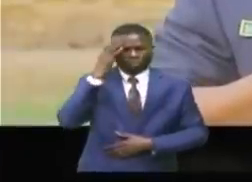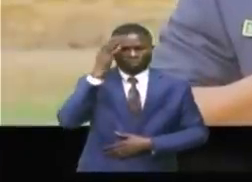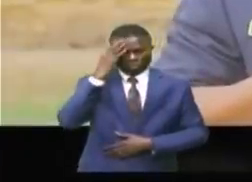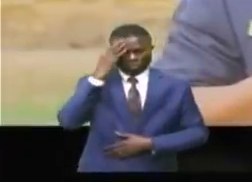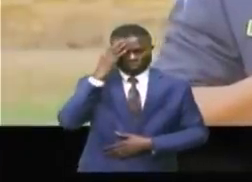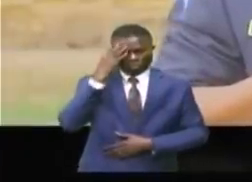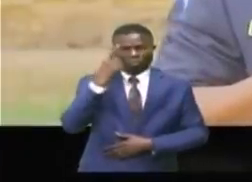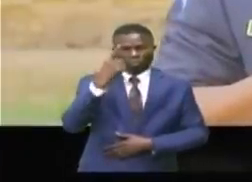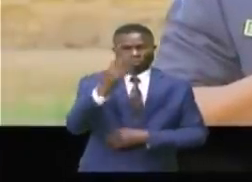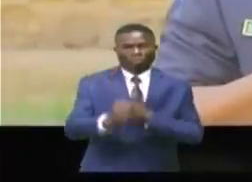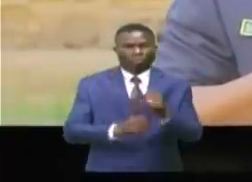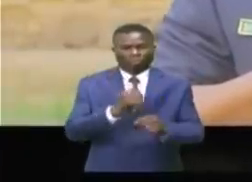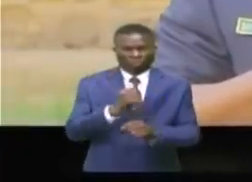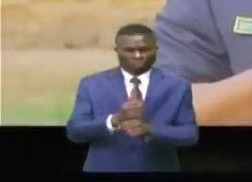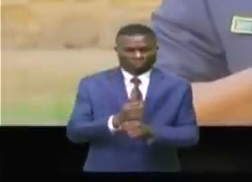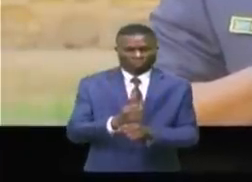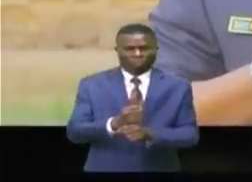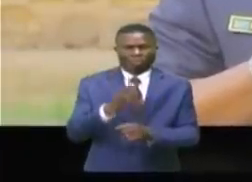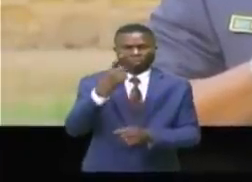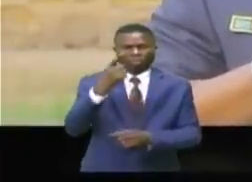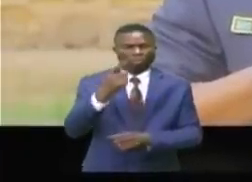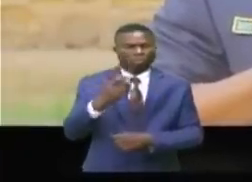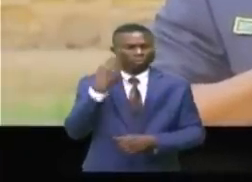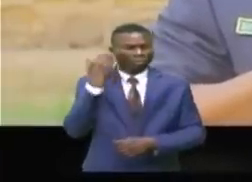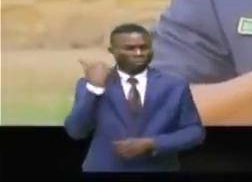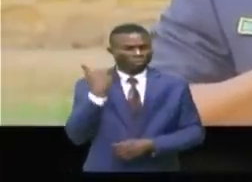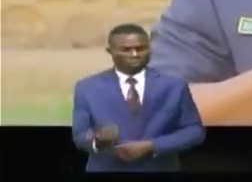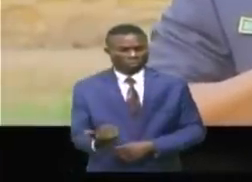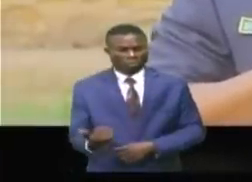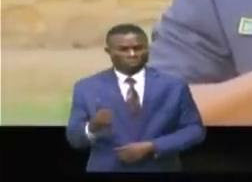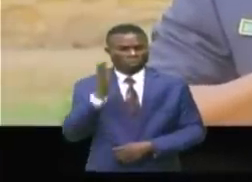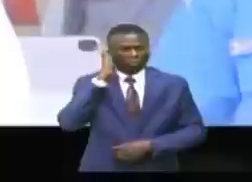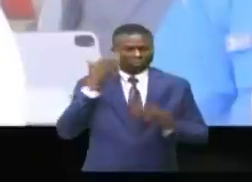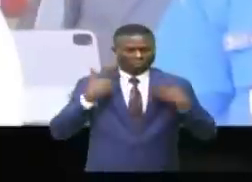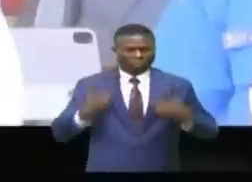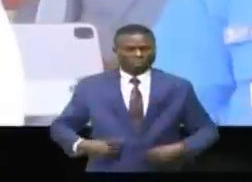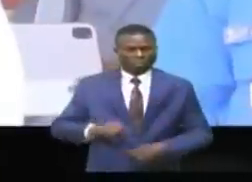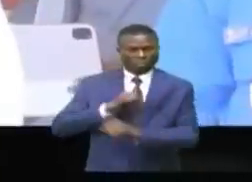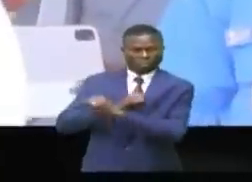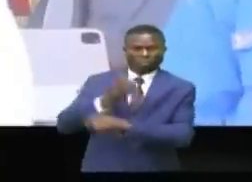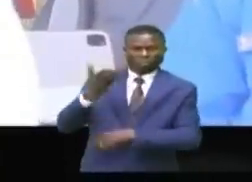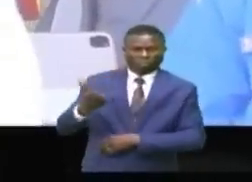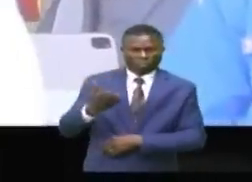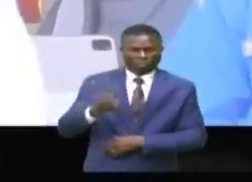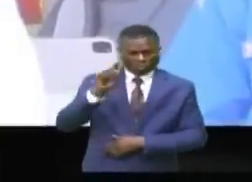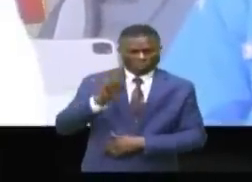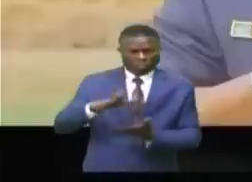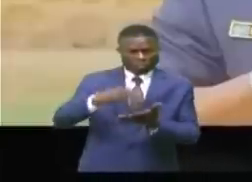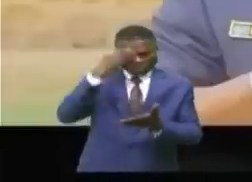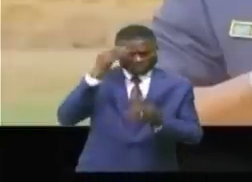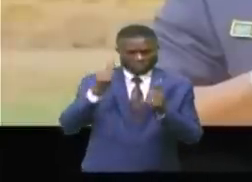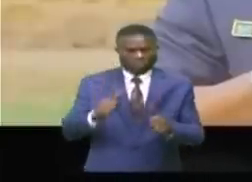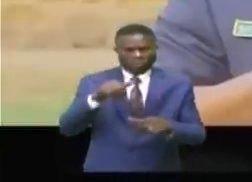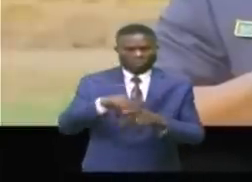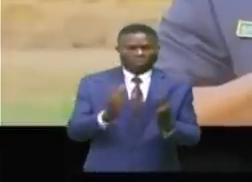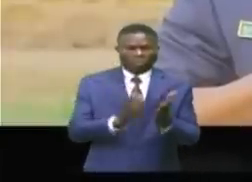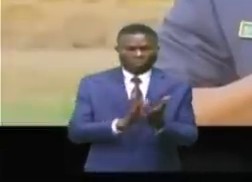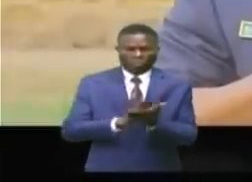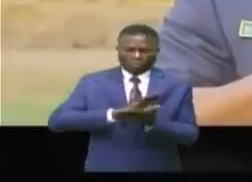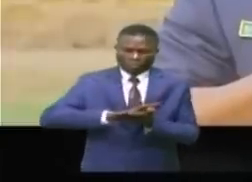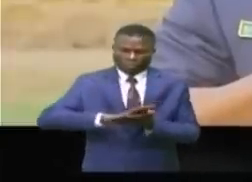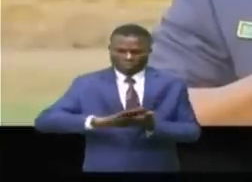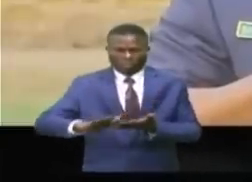qu'un enfant bien nourri, en bonne santé et protégé, apprend mieux dans une école